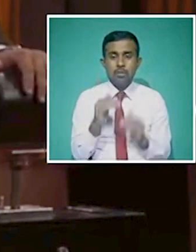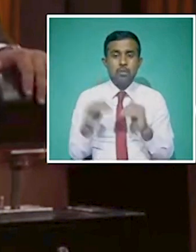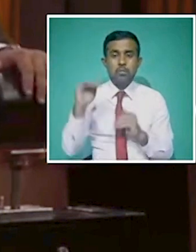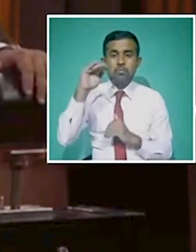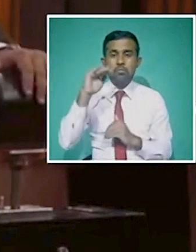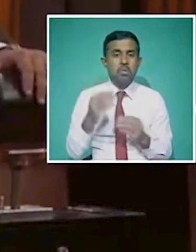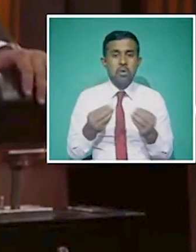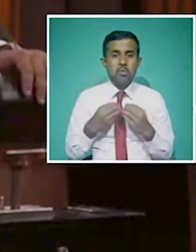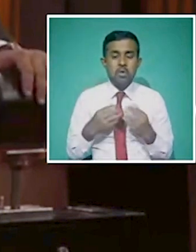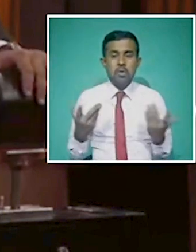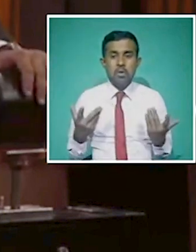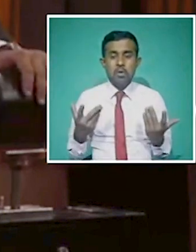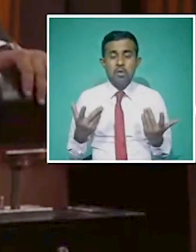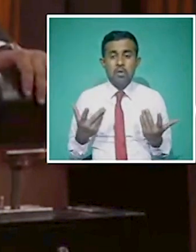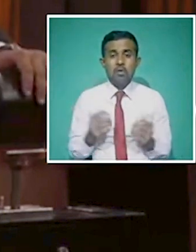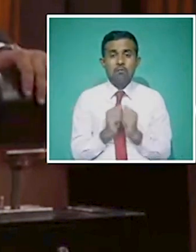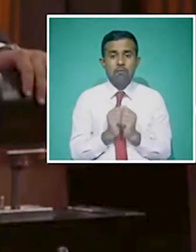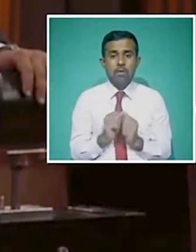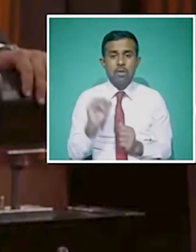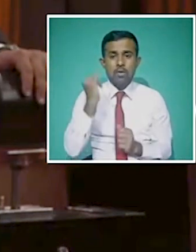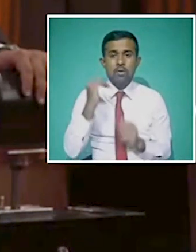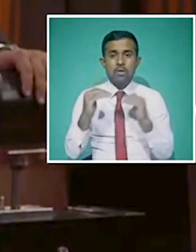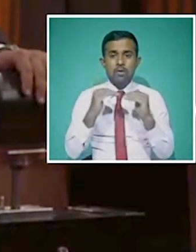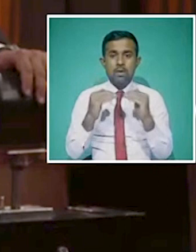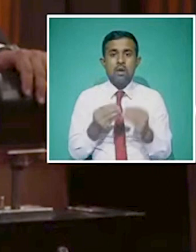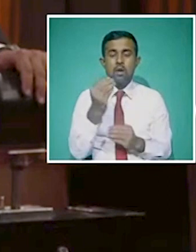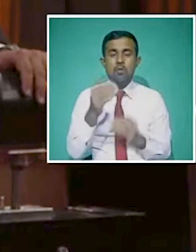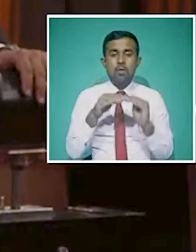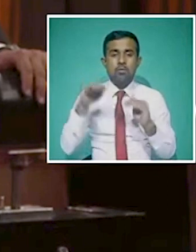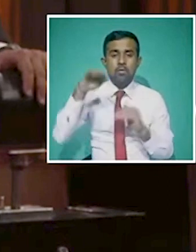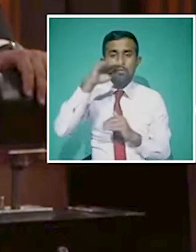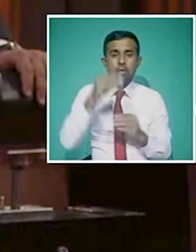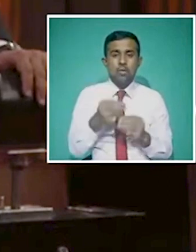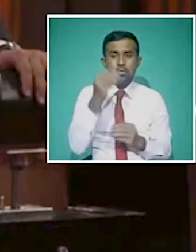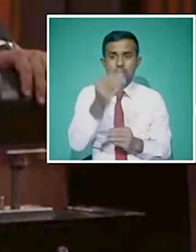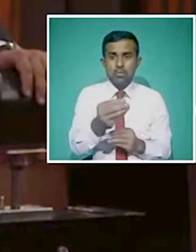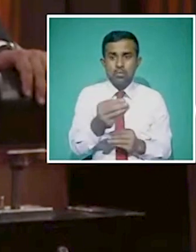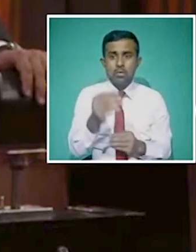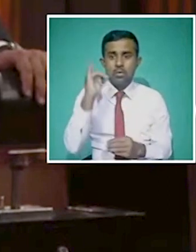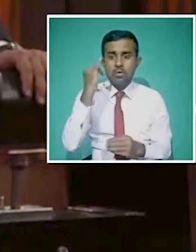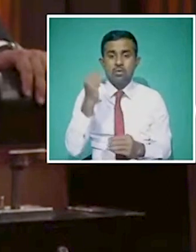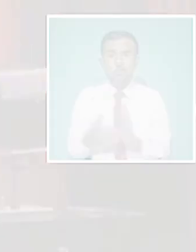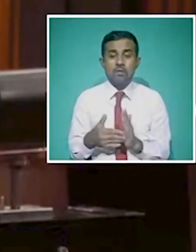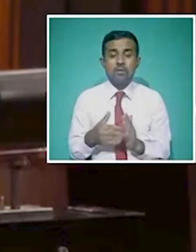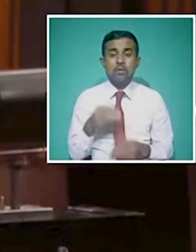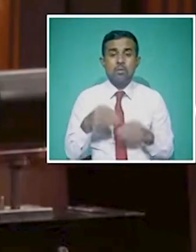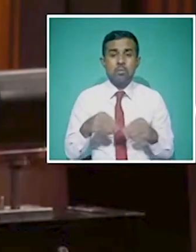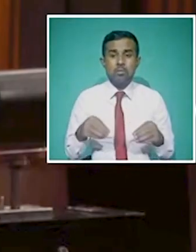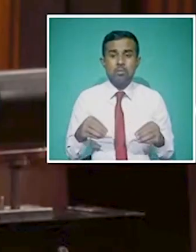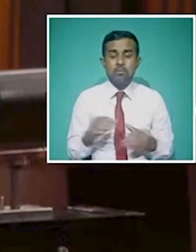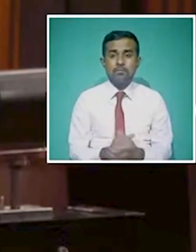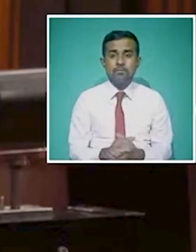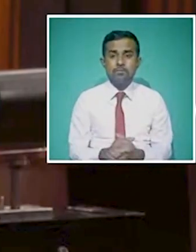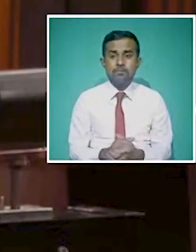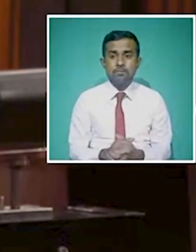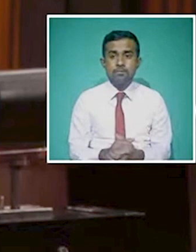අවුරුදු ගාණක්. ඒතකොට මේ වැඩ කරන නිලධාරින්ට සාධාරණ ලැබෙන්න ඕනේ ප්‍රොමෝෂන් ටික ලබා දුන්නොත් තමයි මේ නිලධාරින් උත් අවුනන්දුවෙන් වැඩ කරන්නේ. So we have to have a